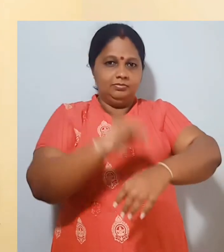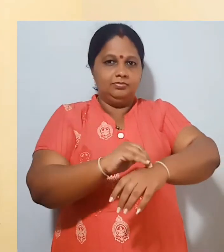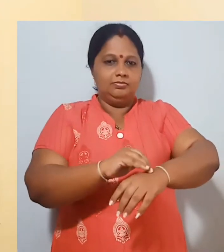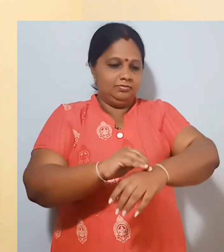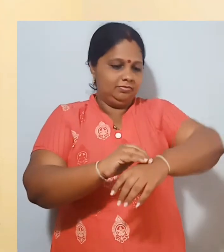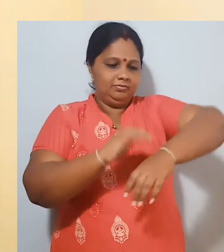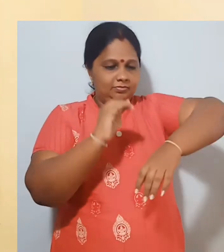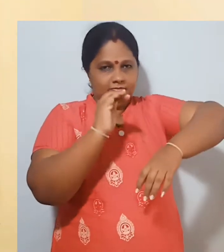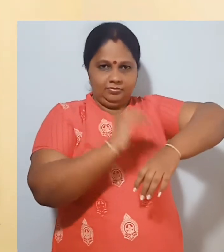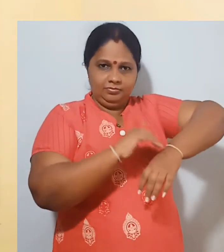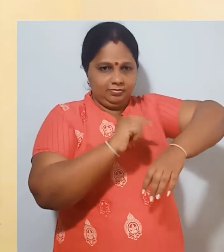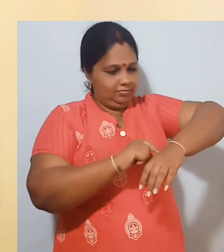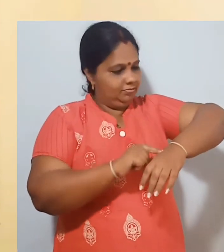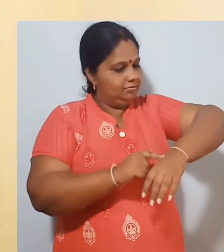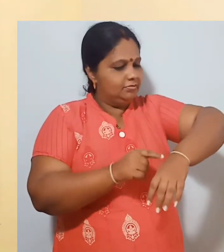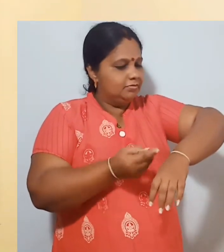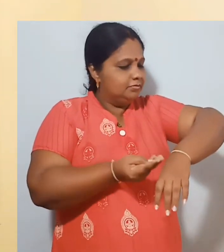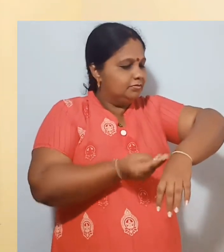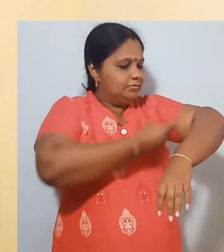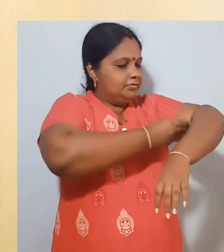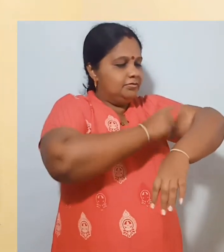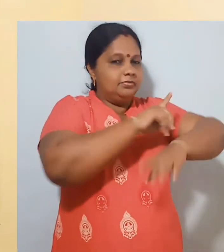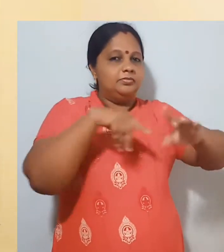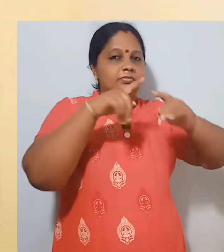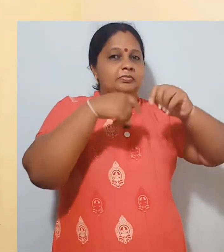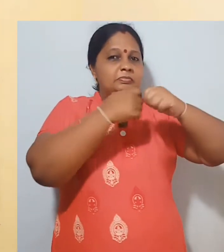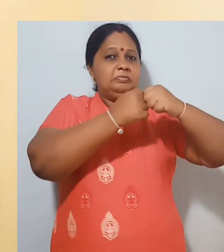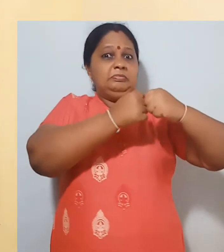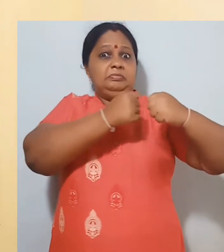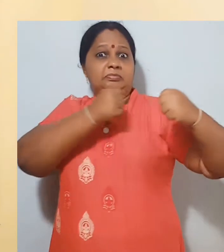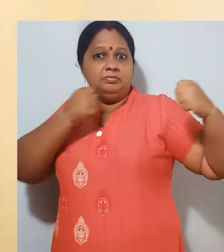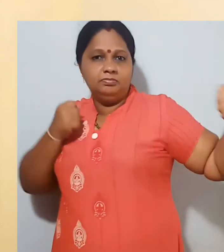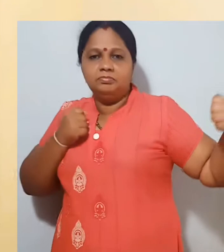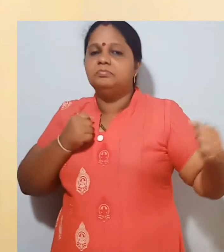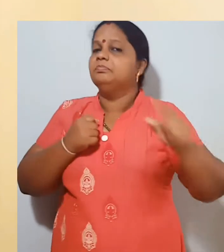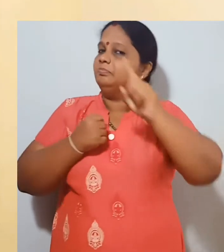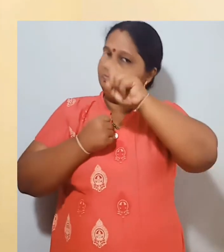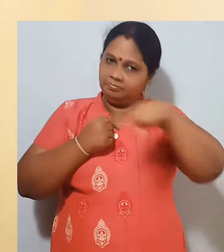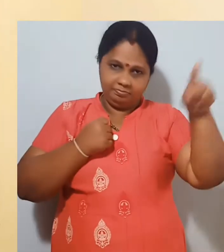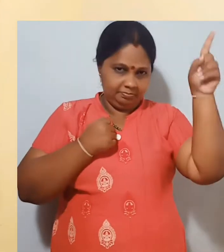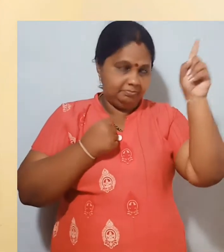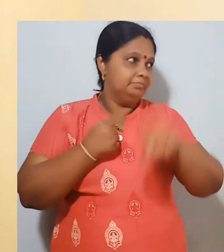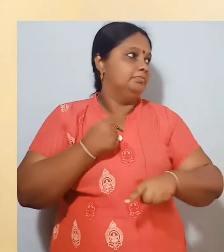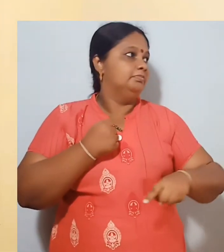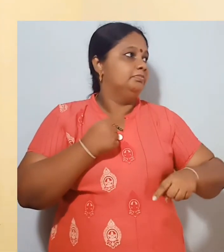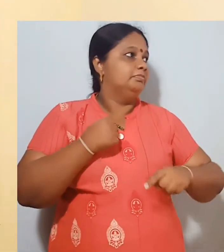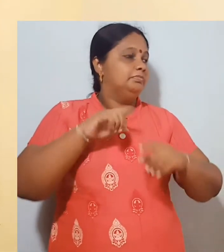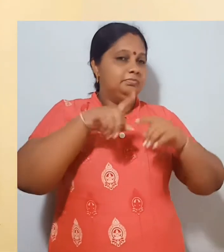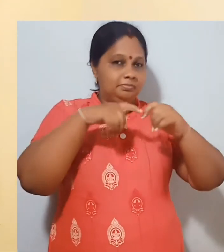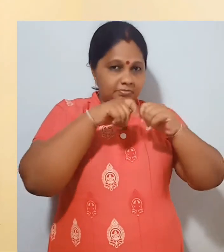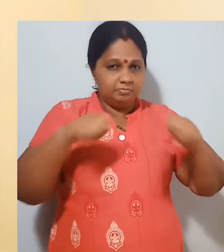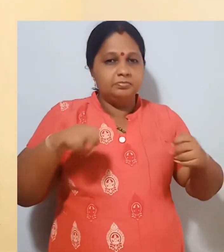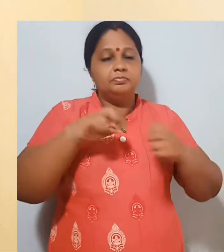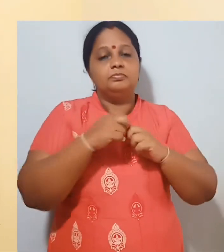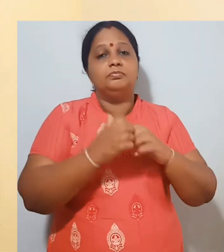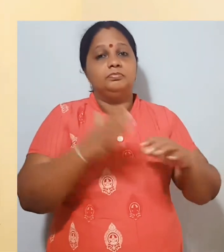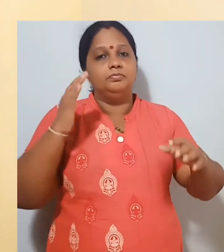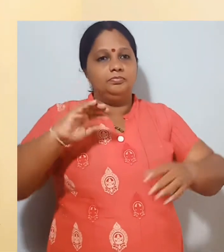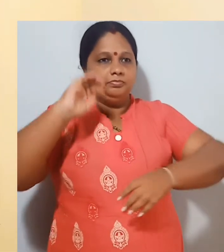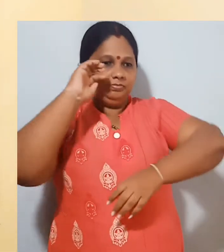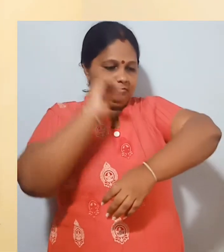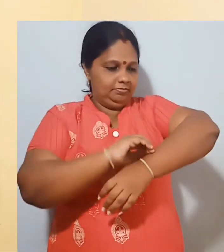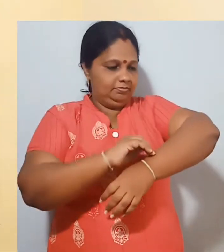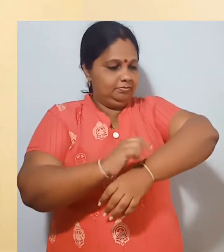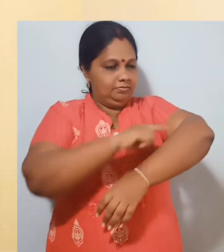அது கட்டக்கூடாது. கட்டுறதால இன்னும் தீய விளைவுகள் தான் கூடுதலாக வரும். கடிப்பட்ட இடத்துக்கு மேலே